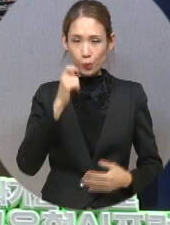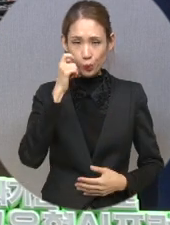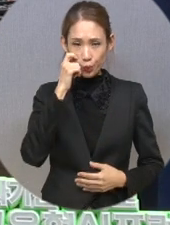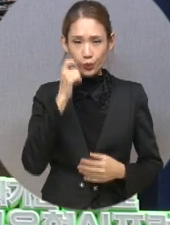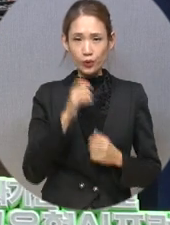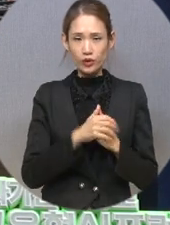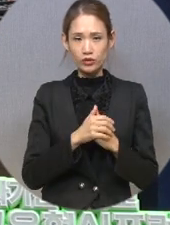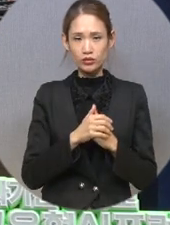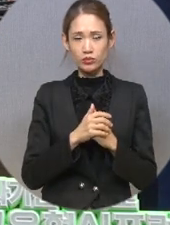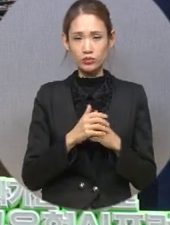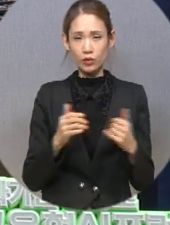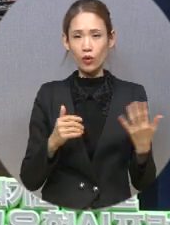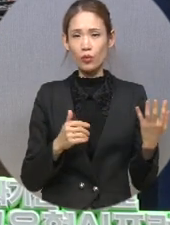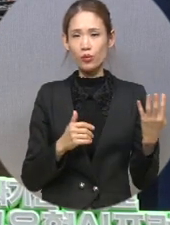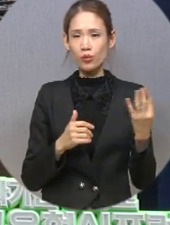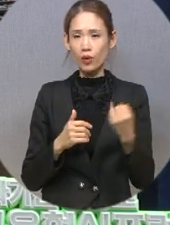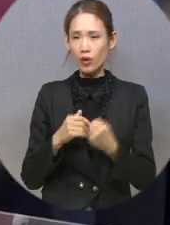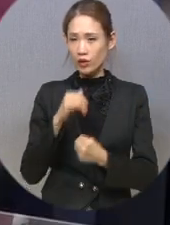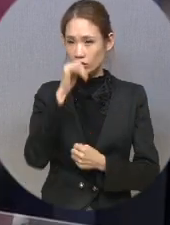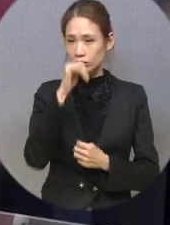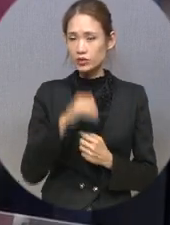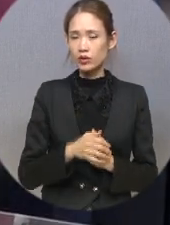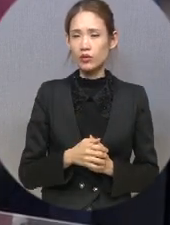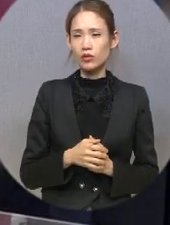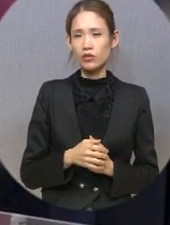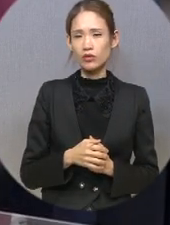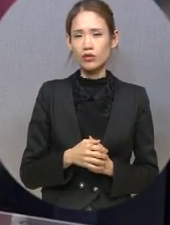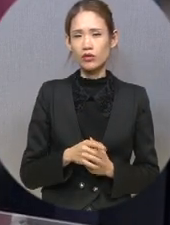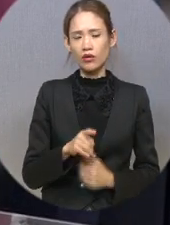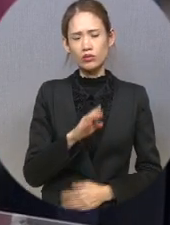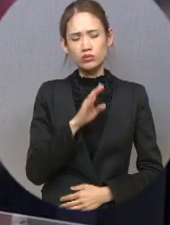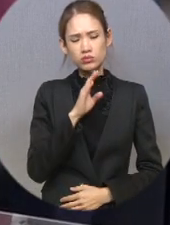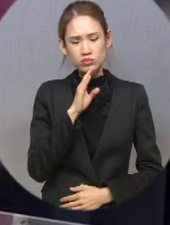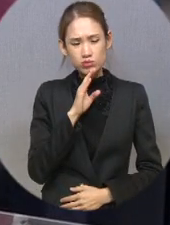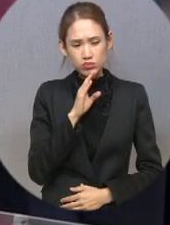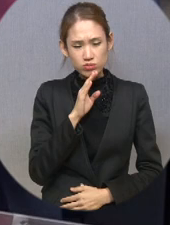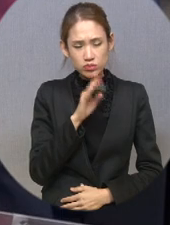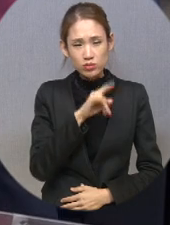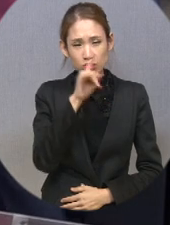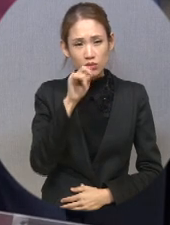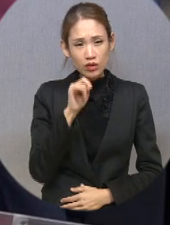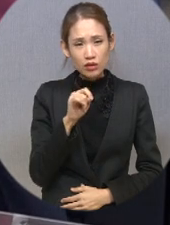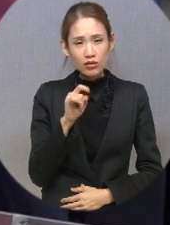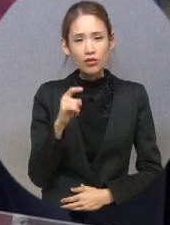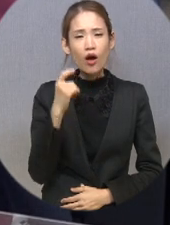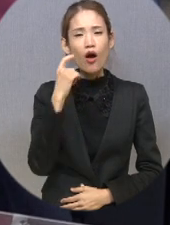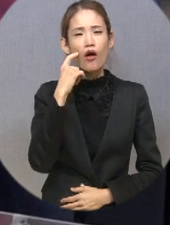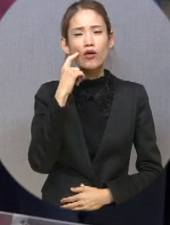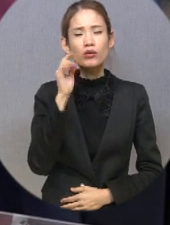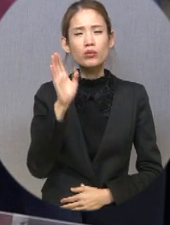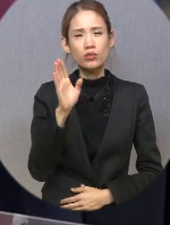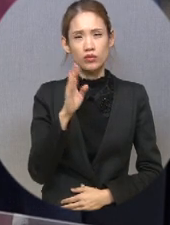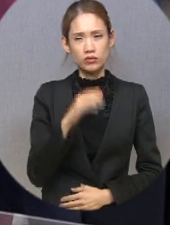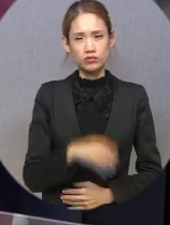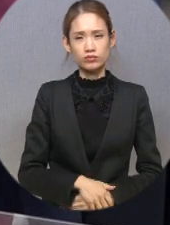명도 아니고 몇명 있더라 그런 얘기를 하는 거예요. 아, 저게 사실일까? 근데 그분이 뭐 거짓말할 뿐도